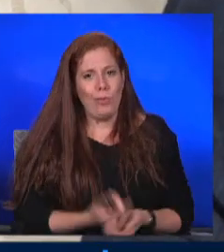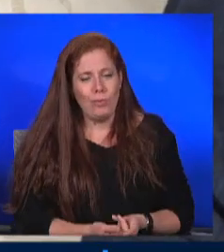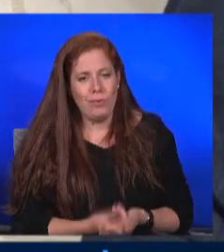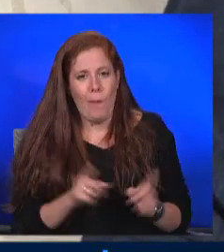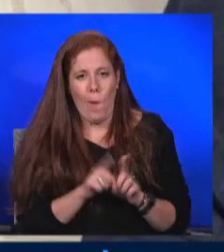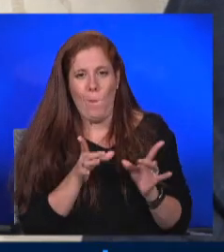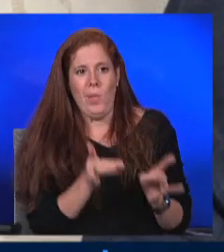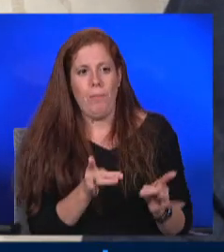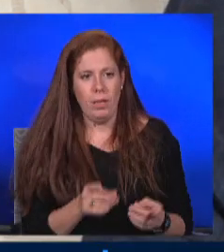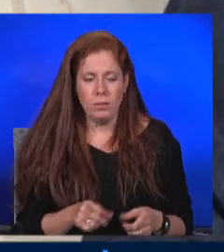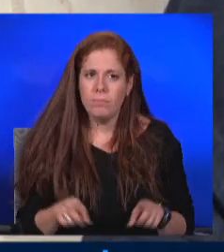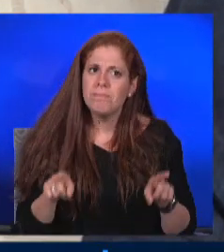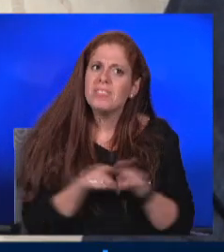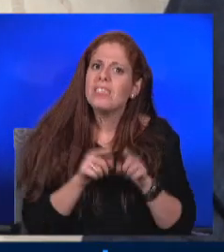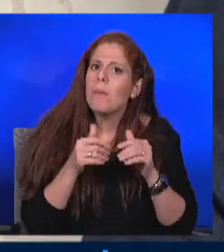נכות.